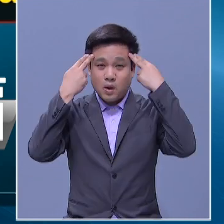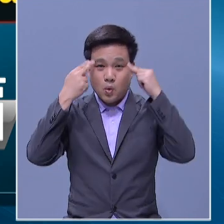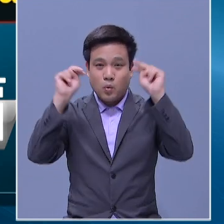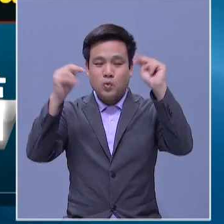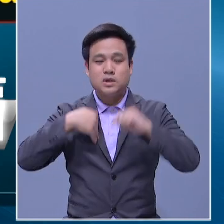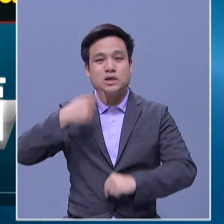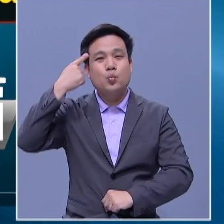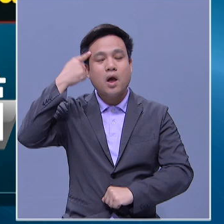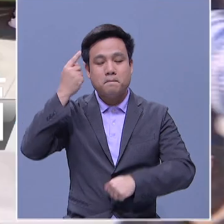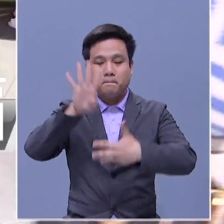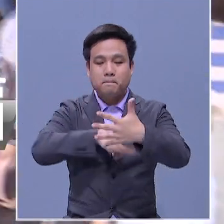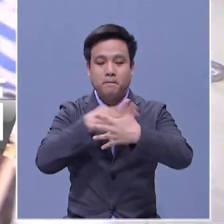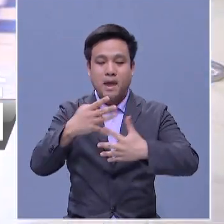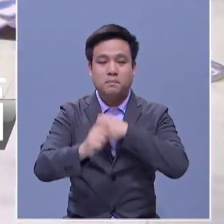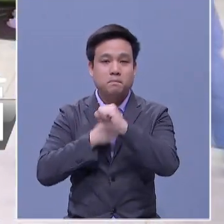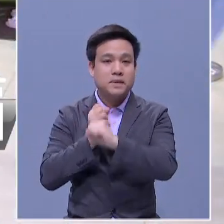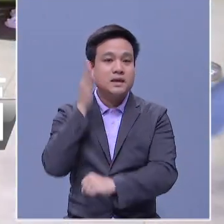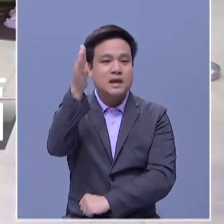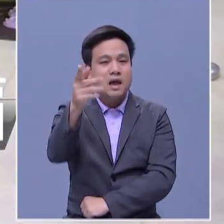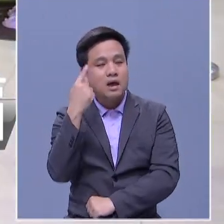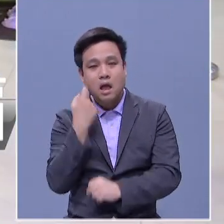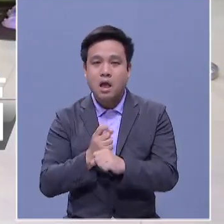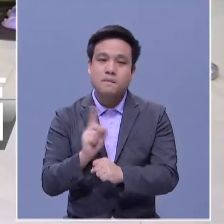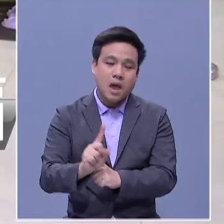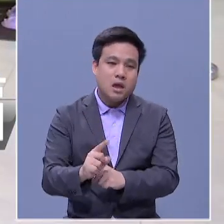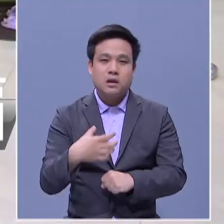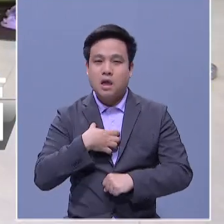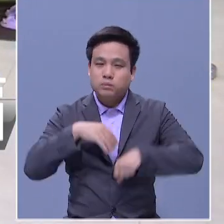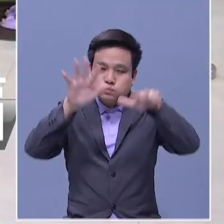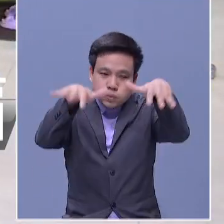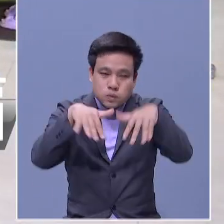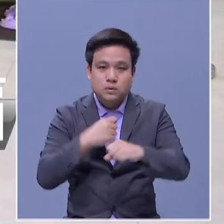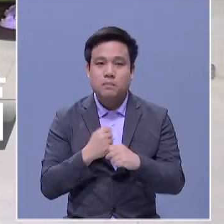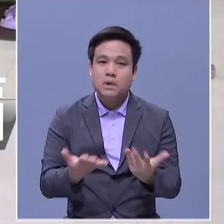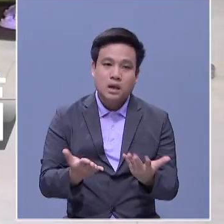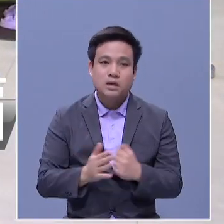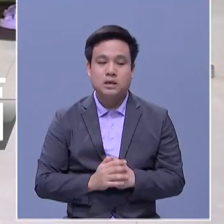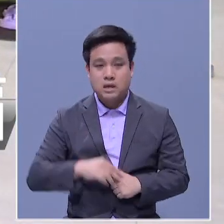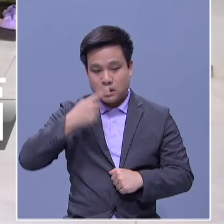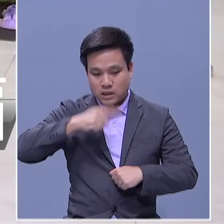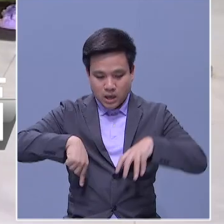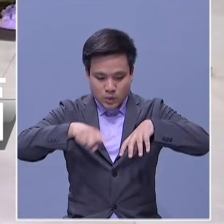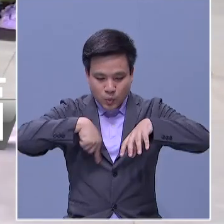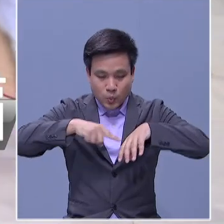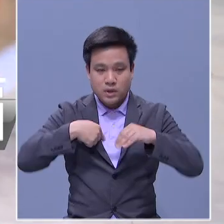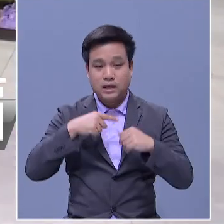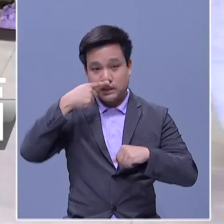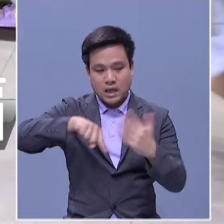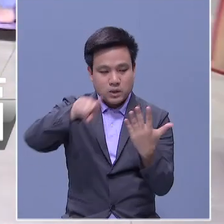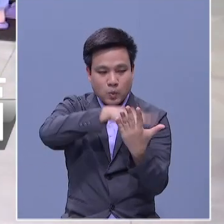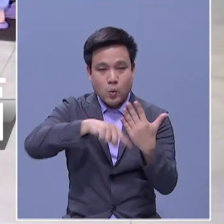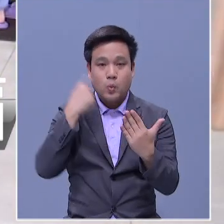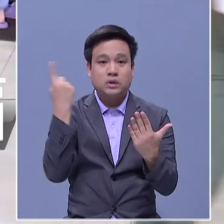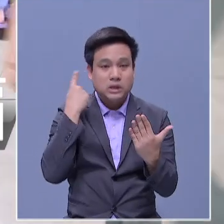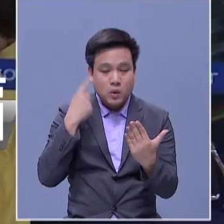ในการส่งเสริมการท่องเที่ยวปีหน้าเอาไว้แล้วค่ะว่าจะดึงดูดการท่องเที่ยวไทยทั้งตลาดในและต่างประเทศผ่านการท่องเที่ยวเมืองรอง